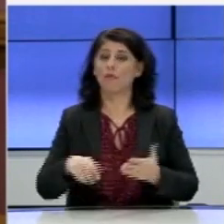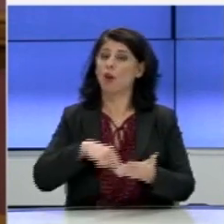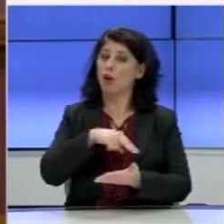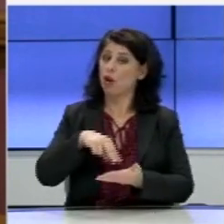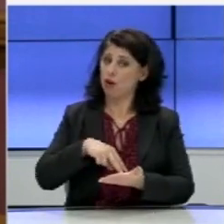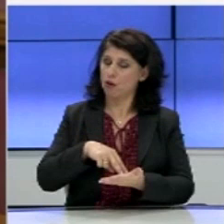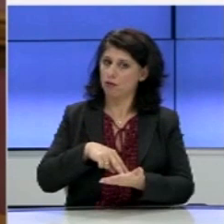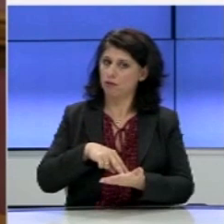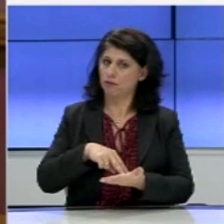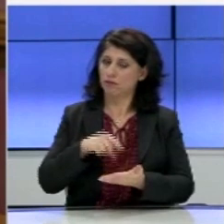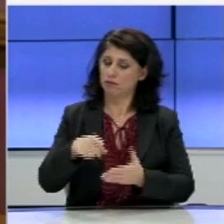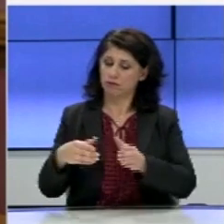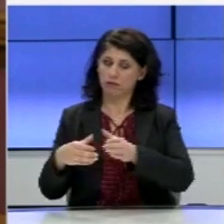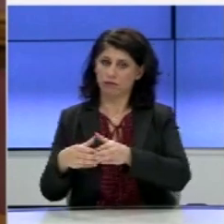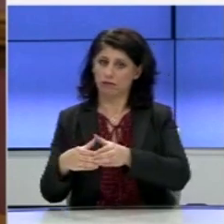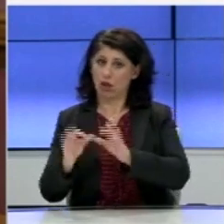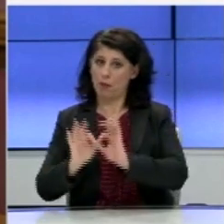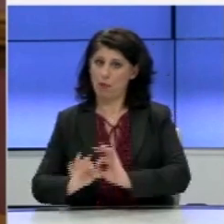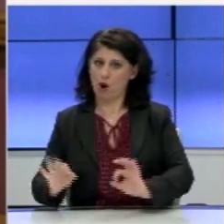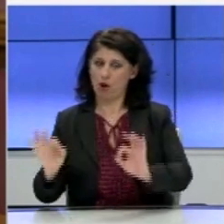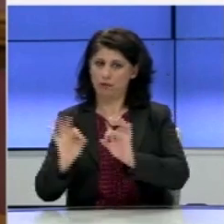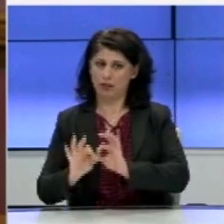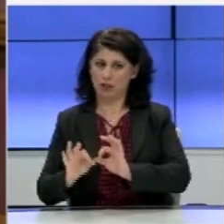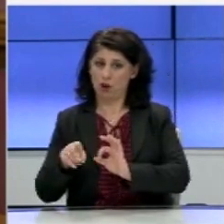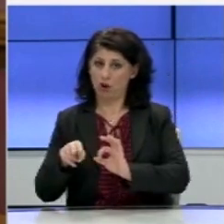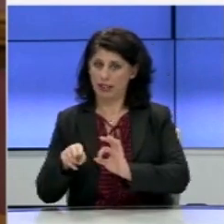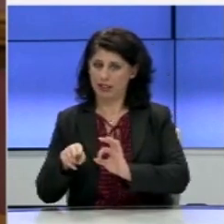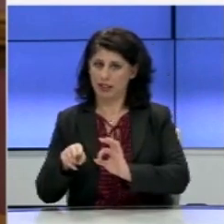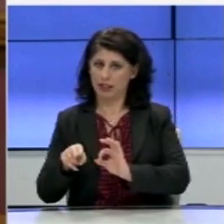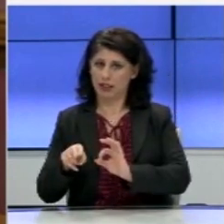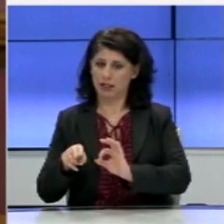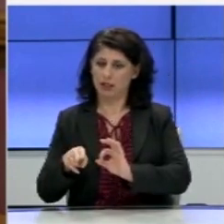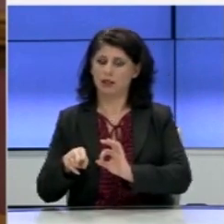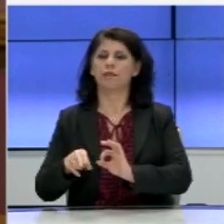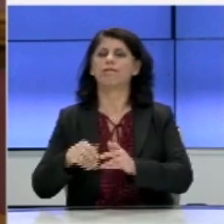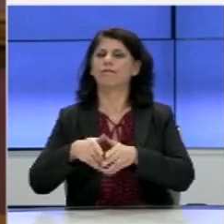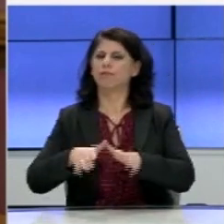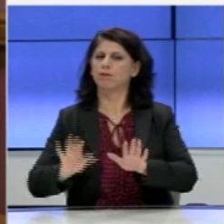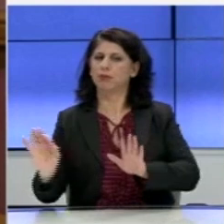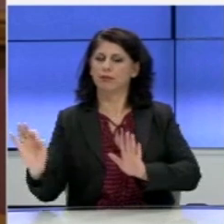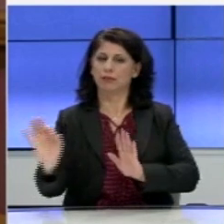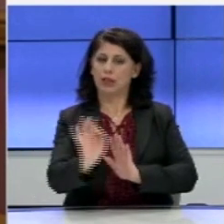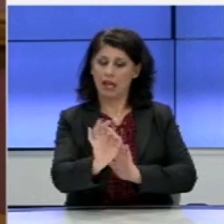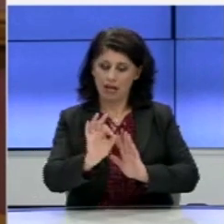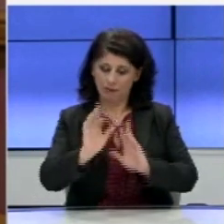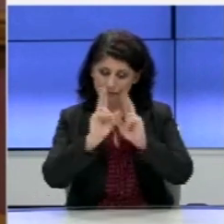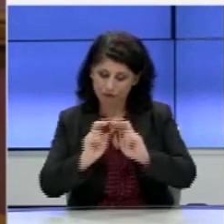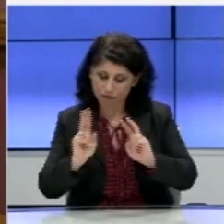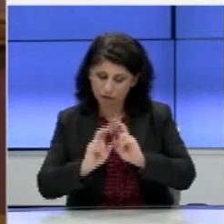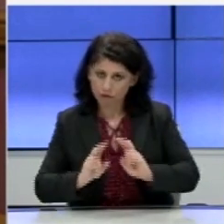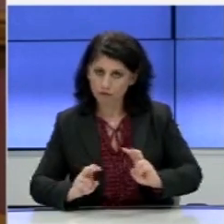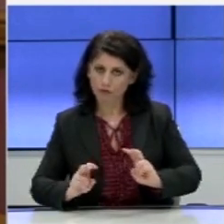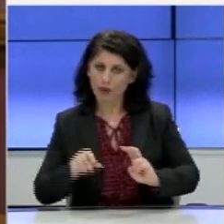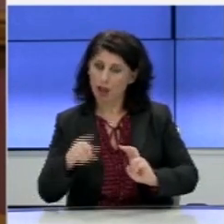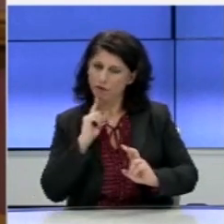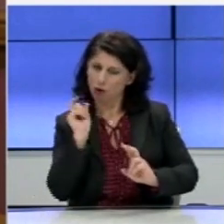ρόλο και στο κομμάτι της πρόληψης σε ό,τι αφορά την επιδημιολογική ανίχνευση, το βάζουμε αυτό τον όρο,